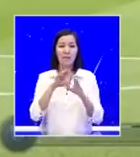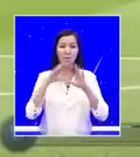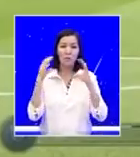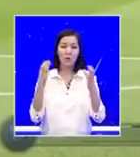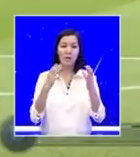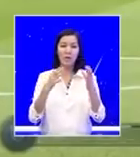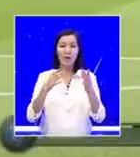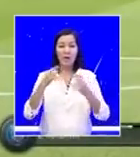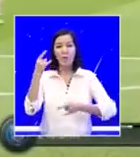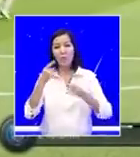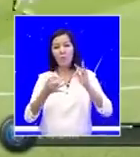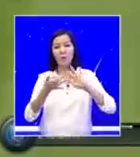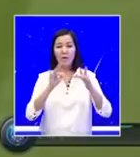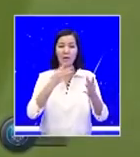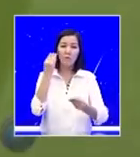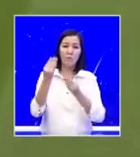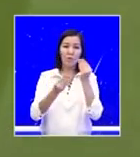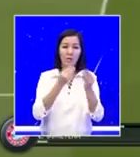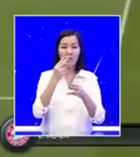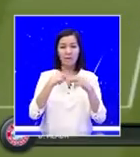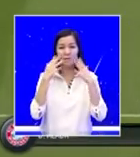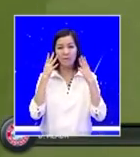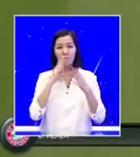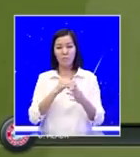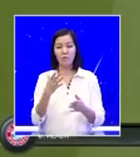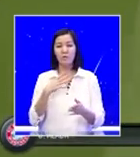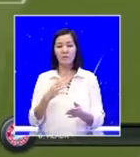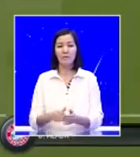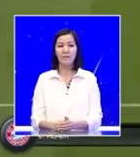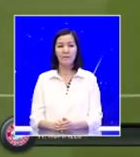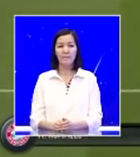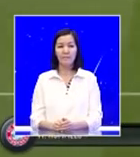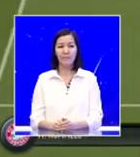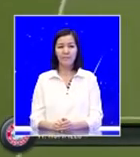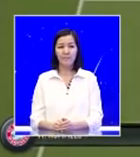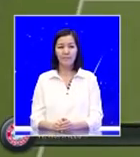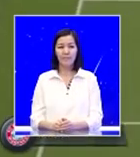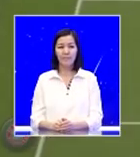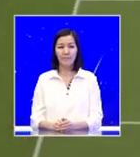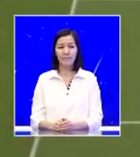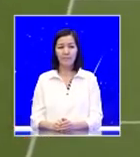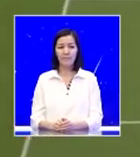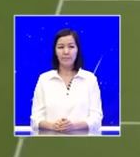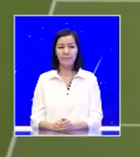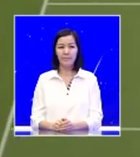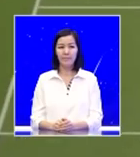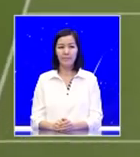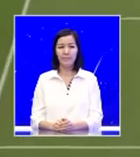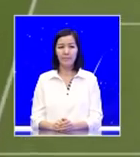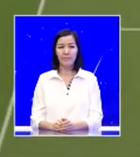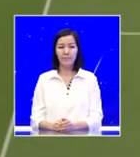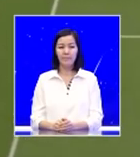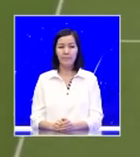виртуалды әлемде де әдемі ойнай алатынын паш етті. Соққы жұмсауға болады, сәне қақпаға уақытылда соққы езі басында.